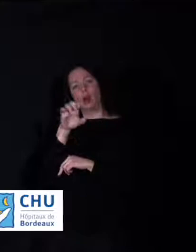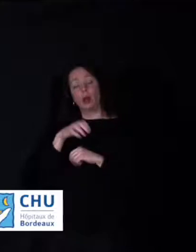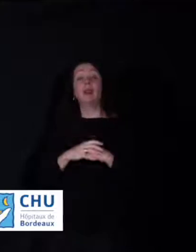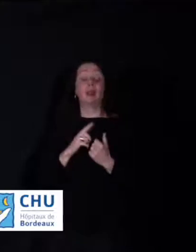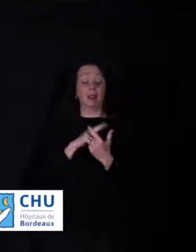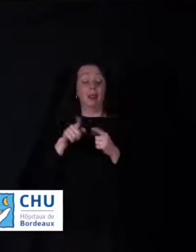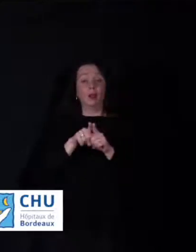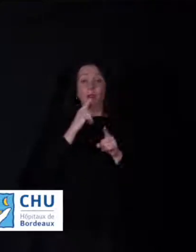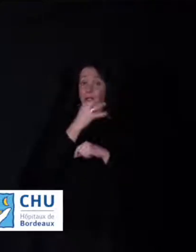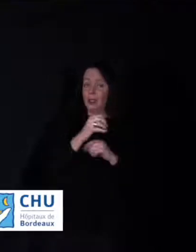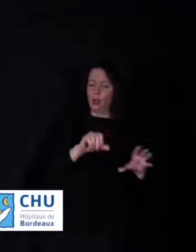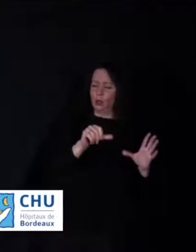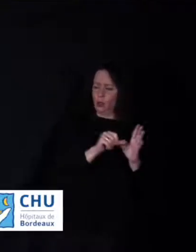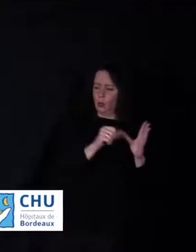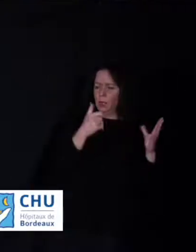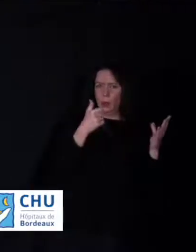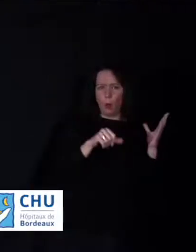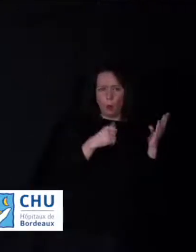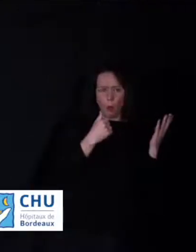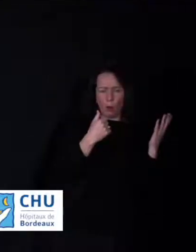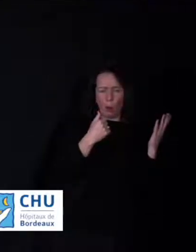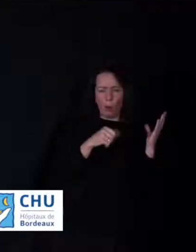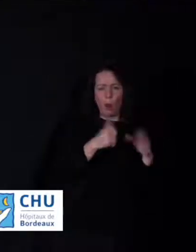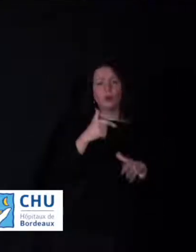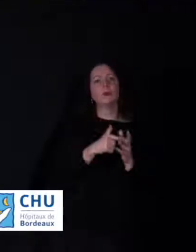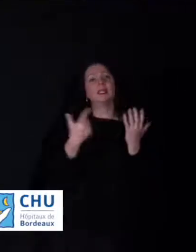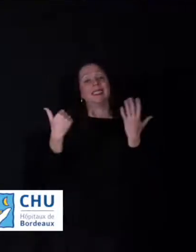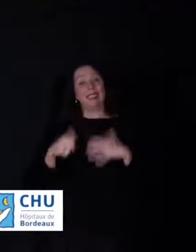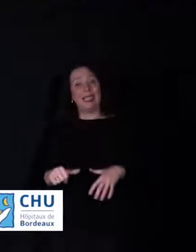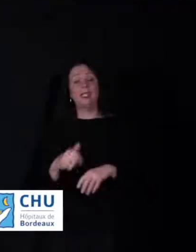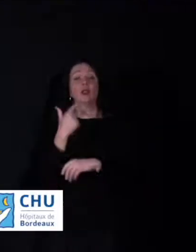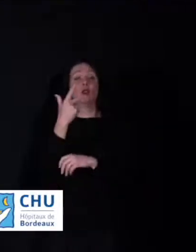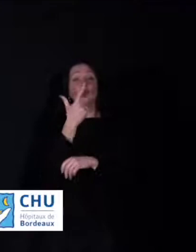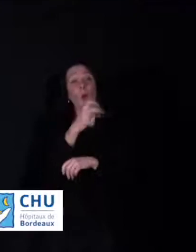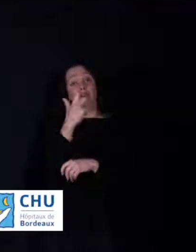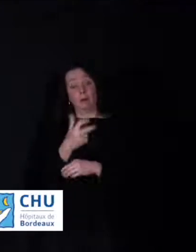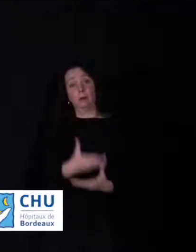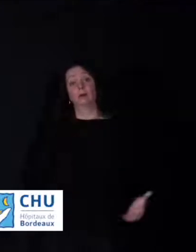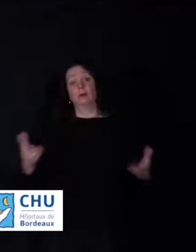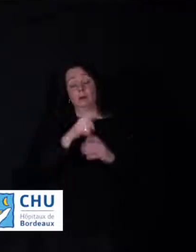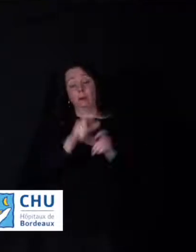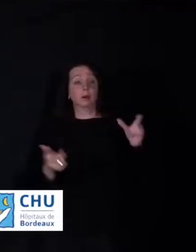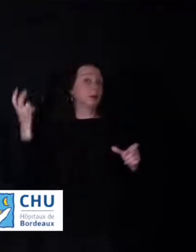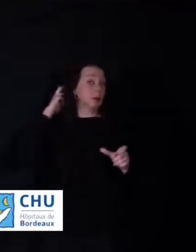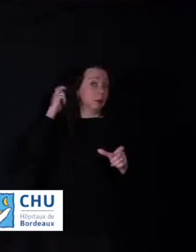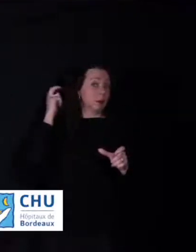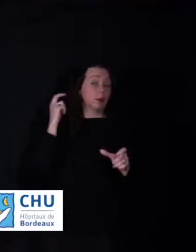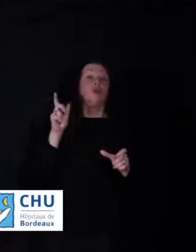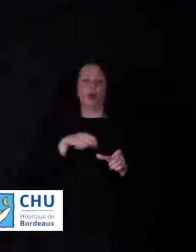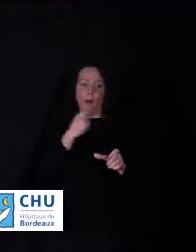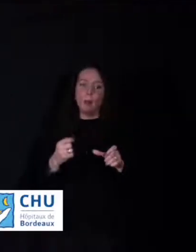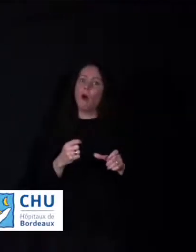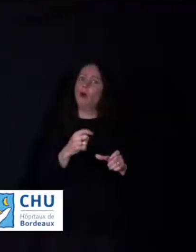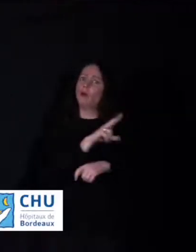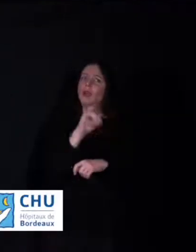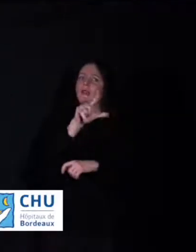qu'entre 2011 et 2016, il y a eu 300 cas d'infection à méningocoque chez les 1 à 24 ans, chez qui normalement ce vaccin a